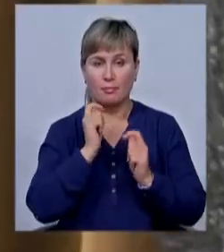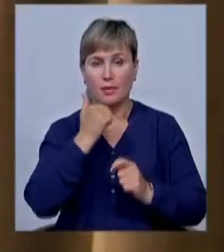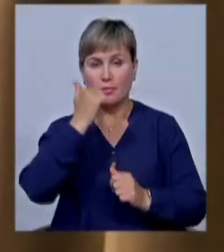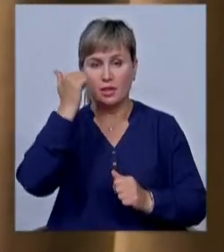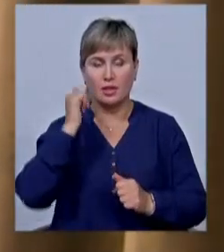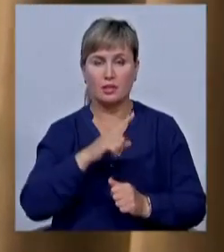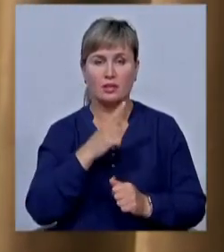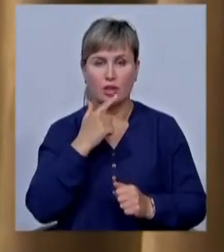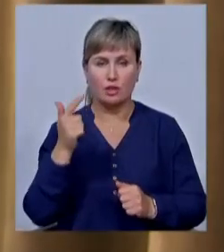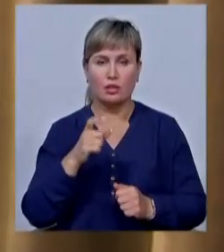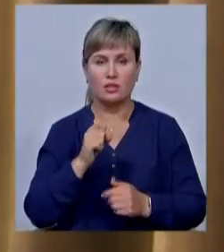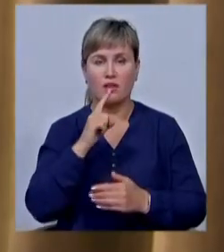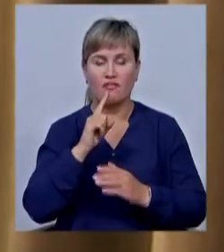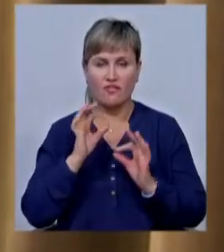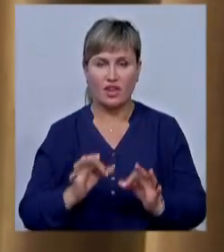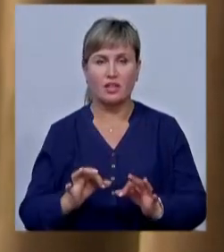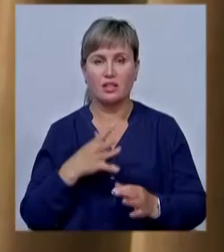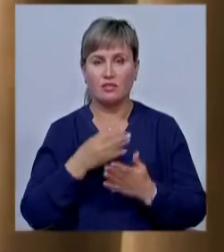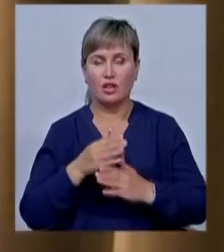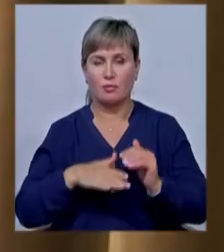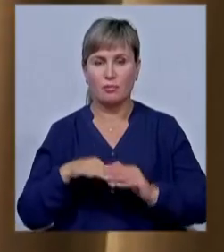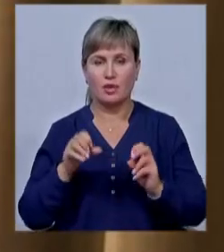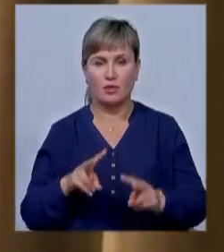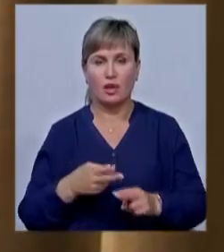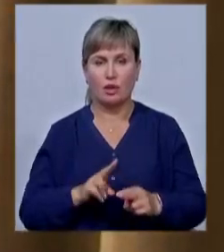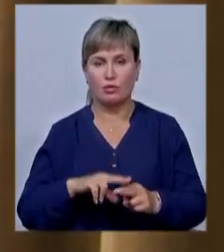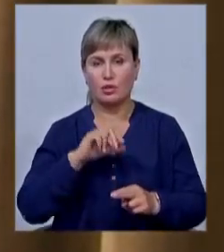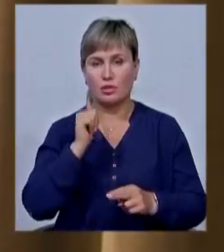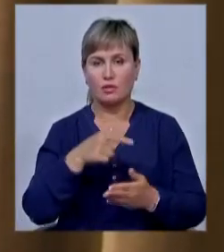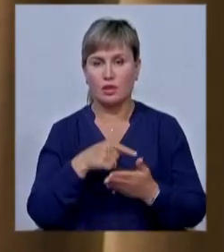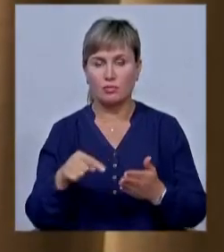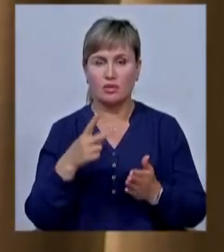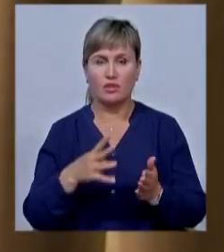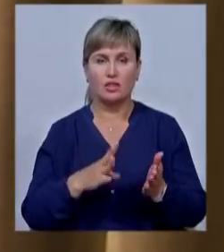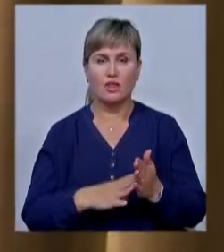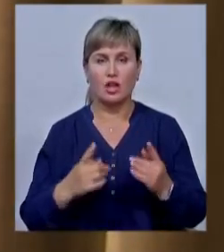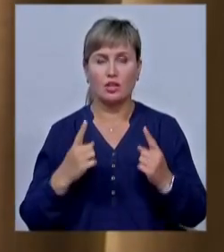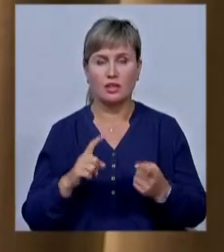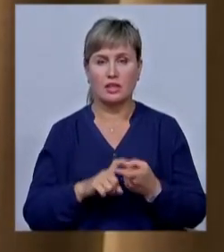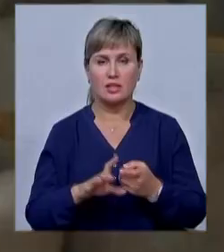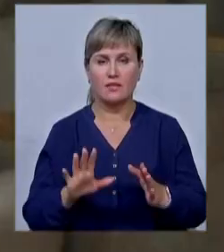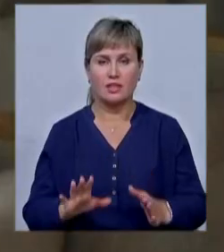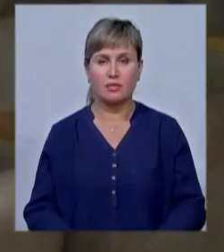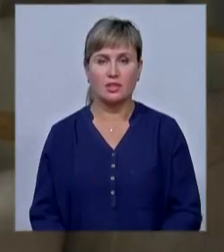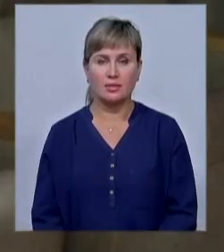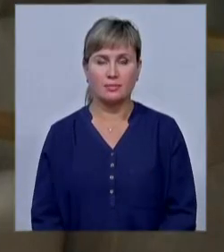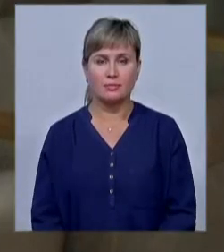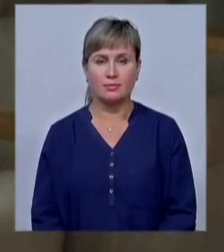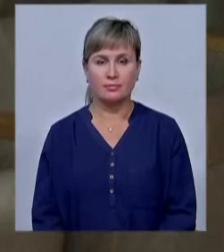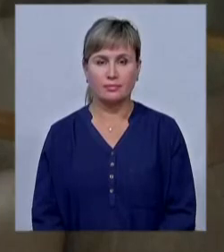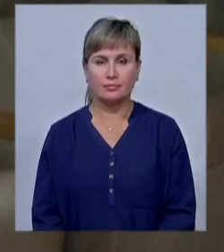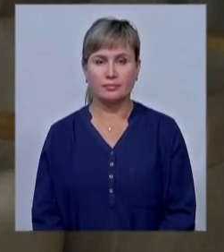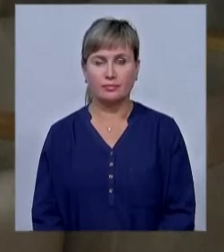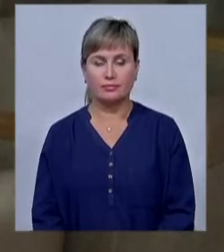героев за верность выбранной профессии и своей стране, которая завтра отметит 29-ю годовщину независимости. Айдана Нураш,